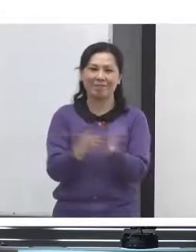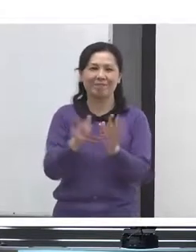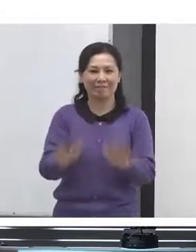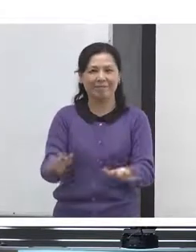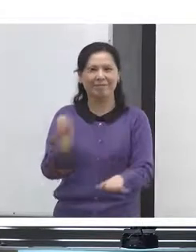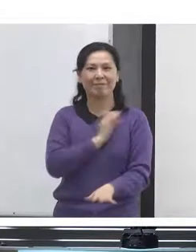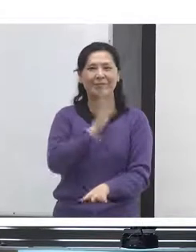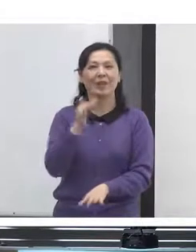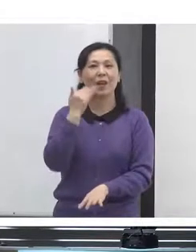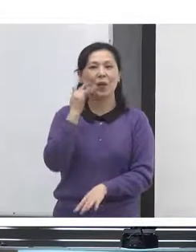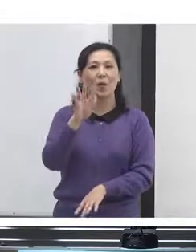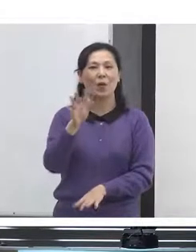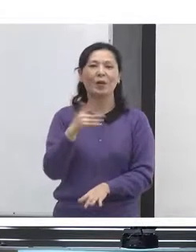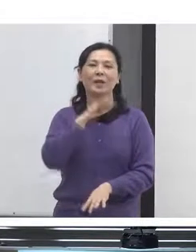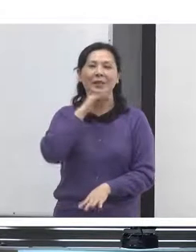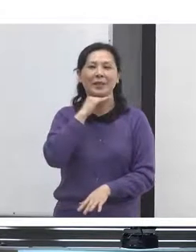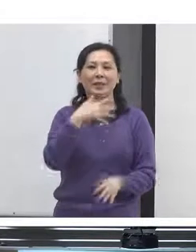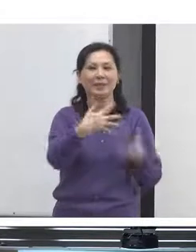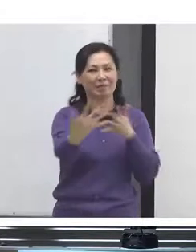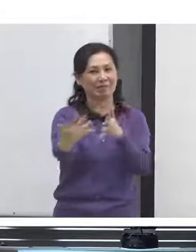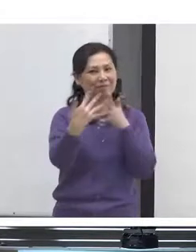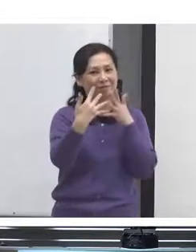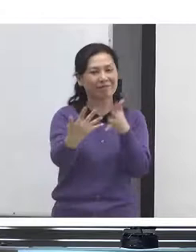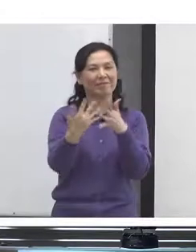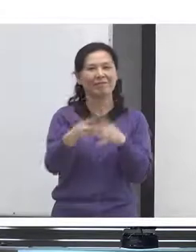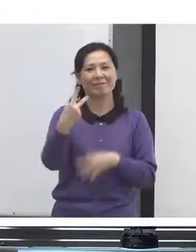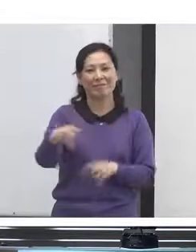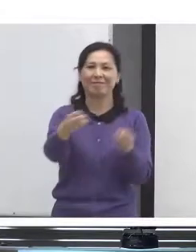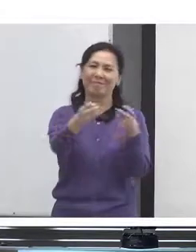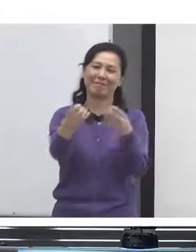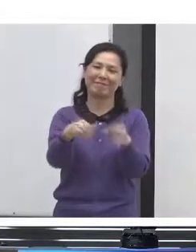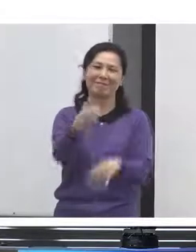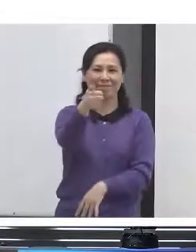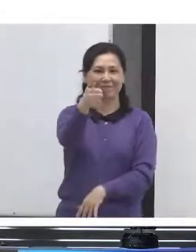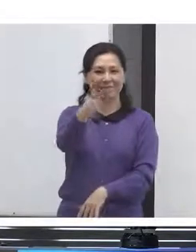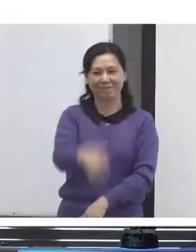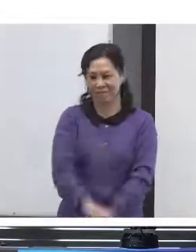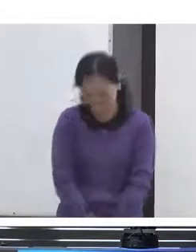我们等一下会有一个 Q&A session， 那我们再来做进一步讨论，谢谢。